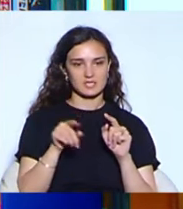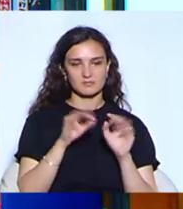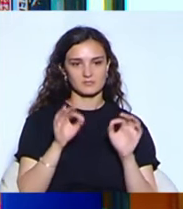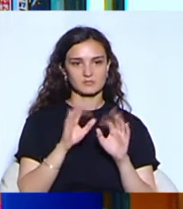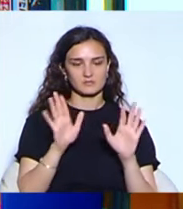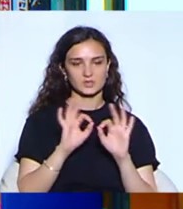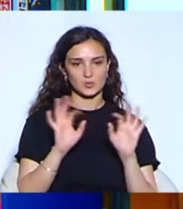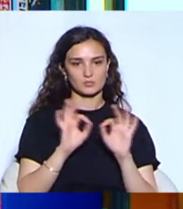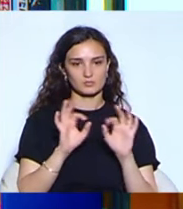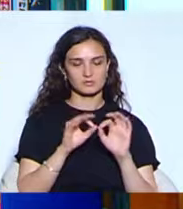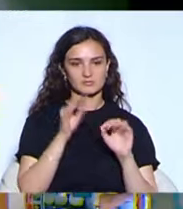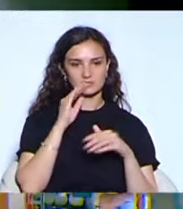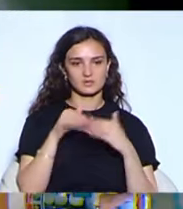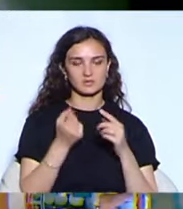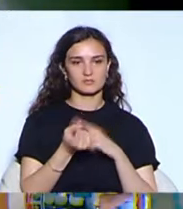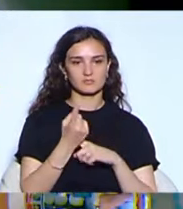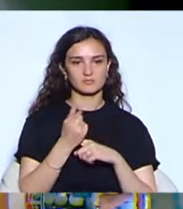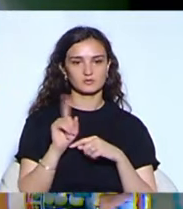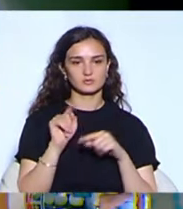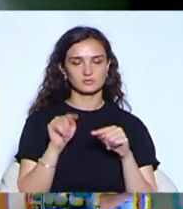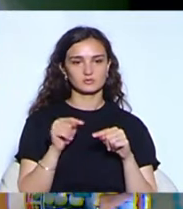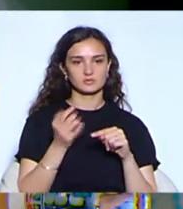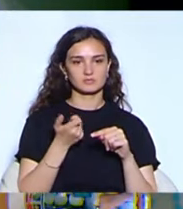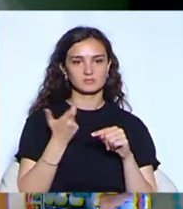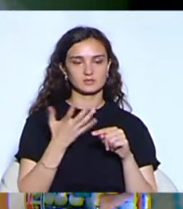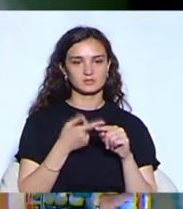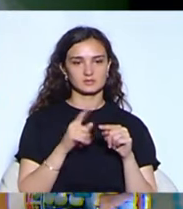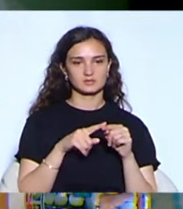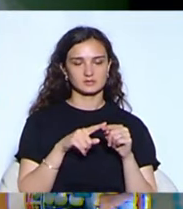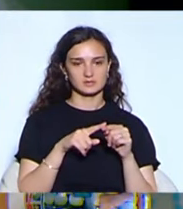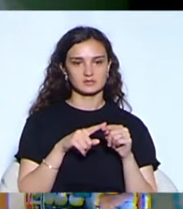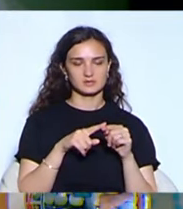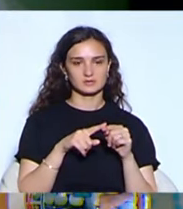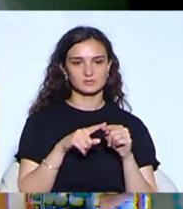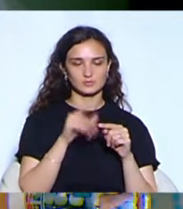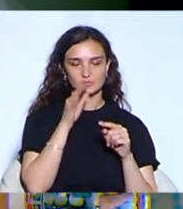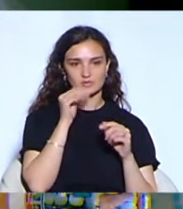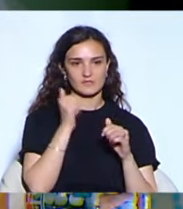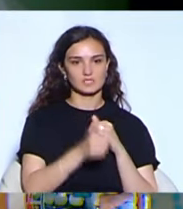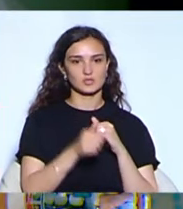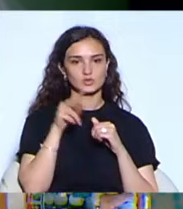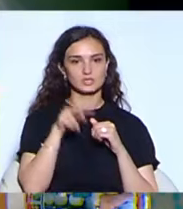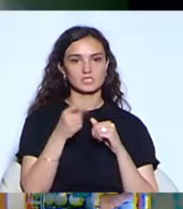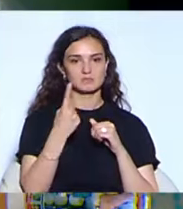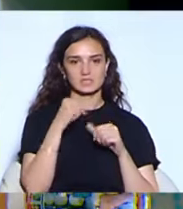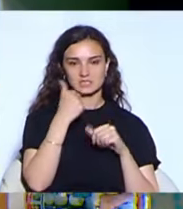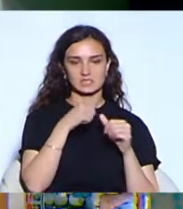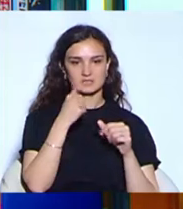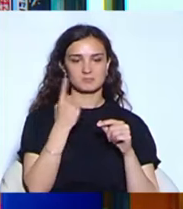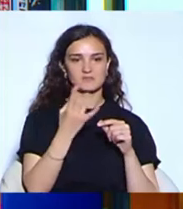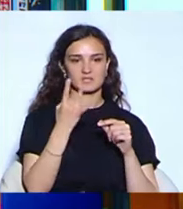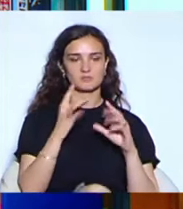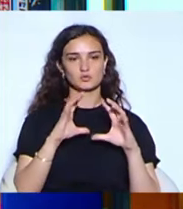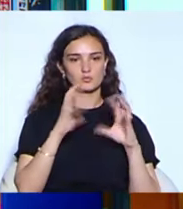არასოდეს საუბრობდი, მაგრამ მე აღმოვაჩინე, რამდენად გავასწარით დროს. 2011 წელს შეიქმნა